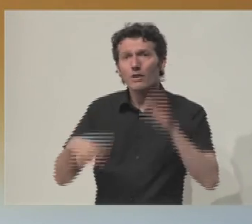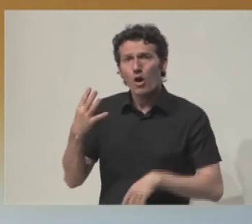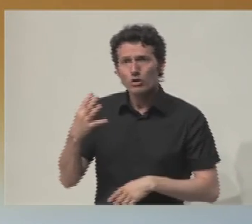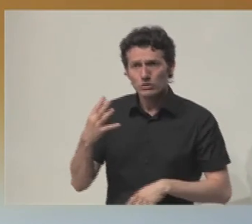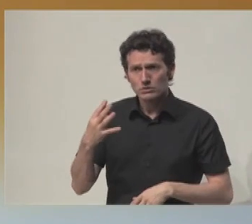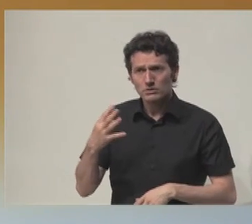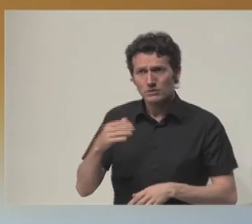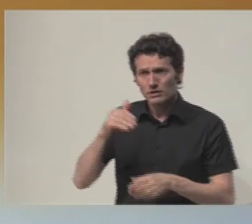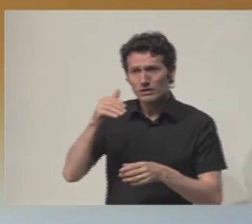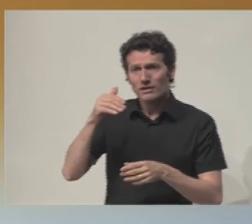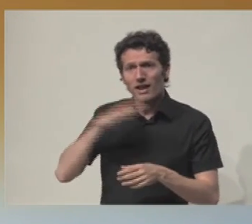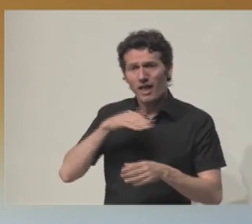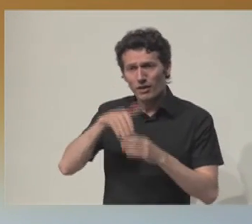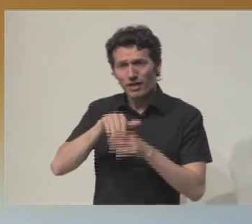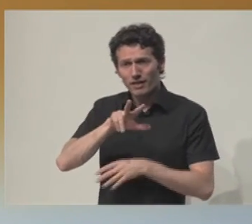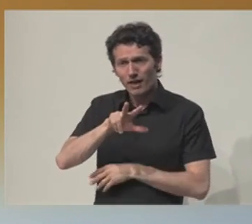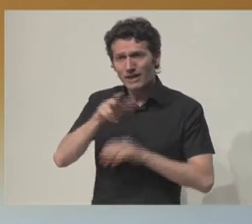y à 36 non